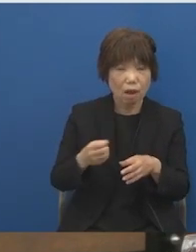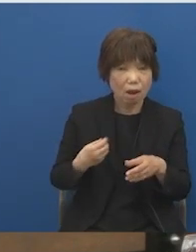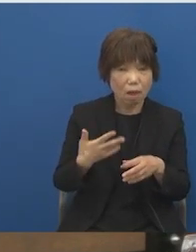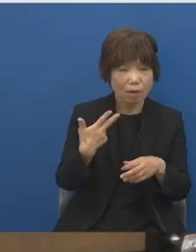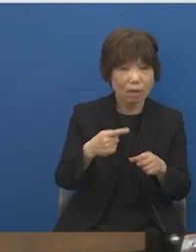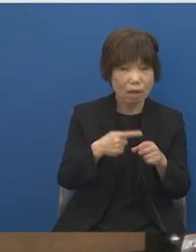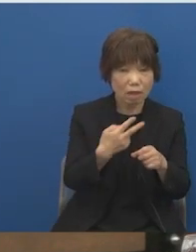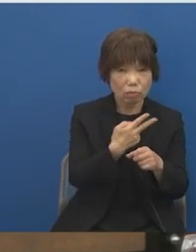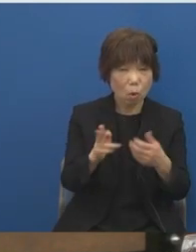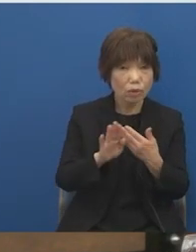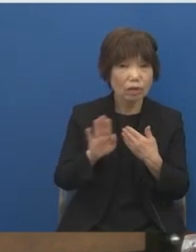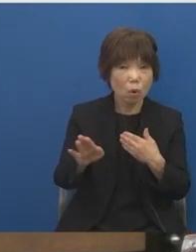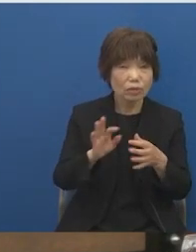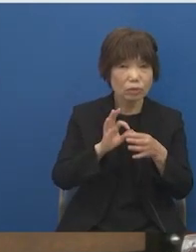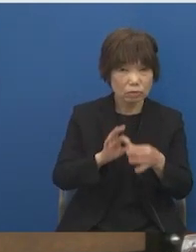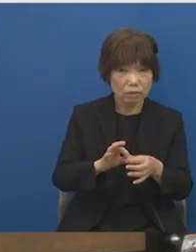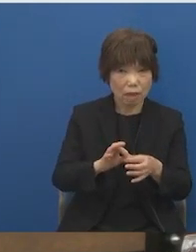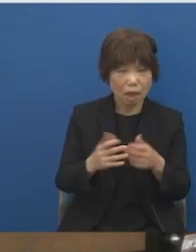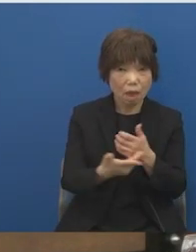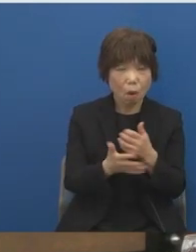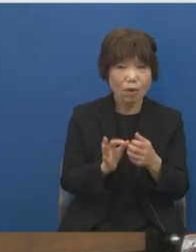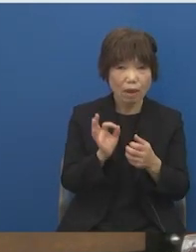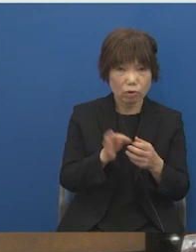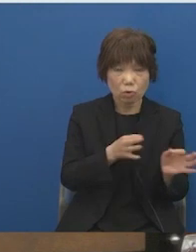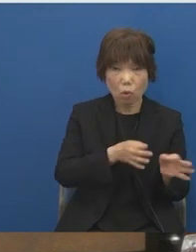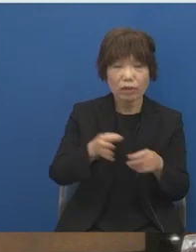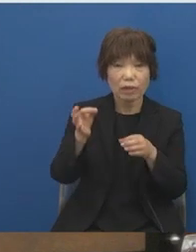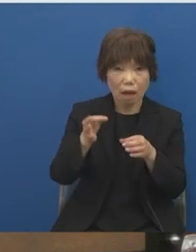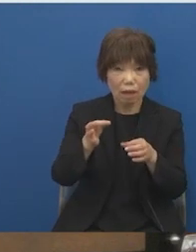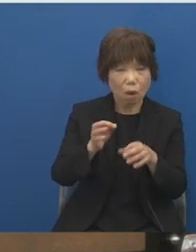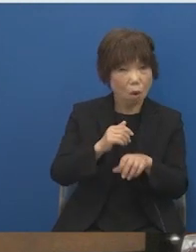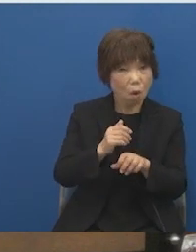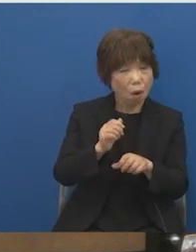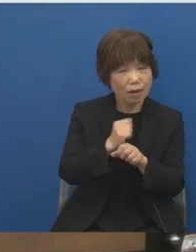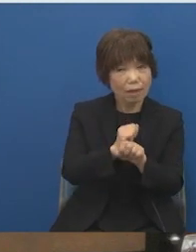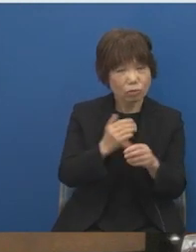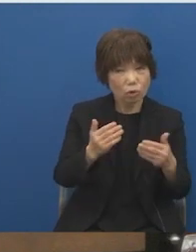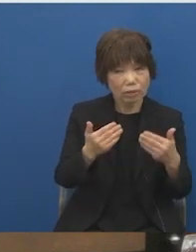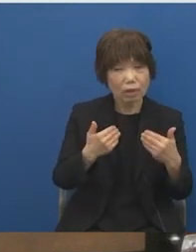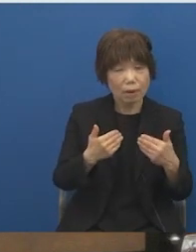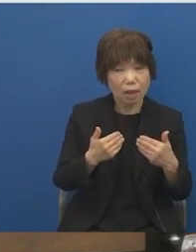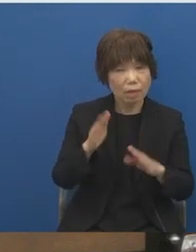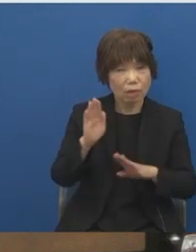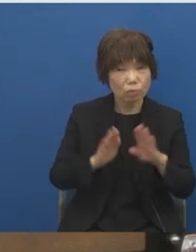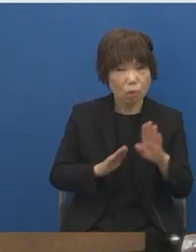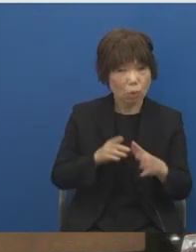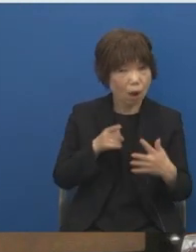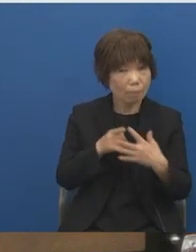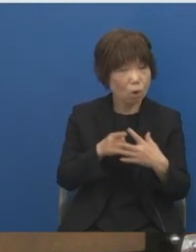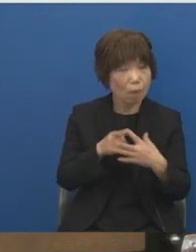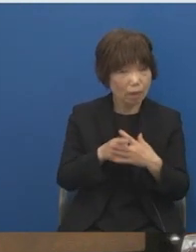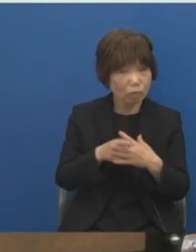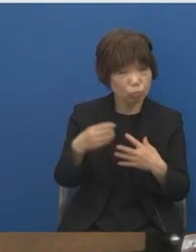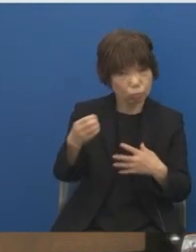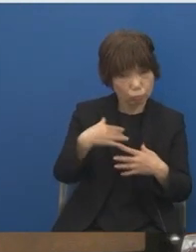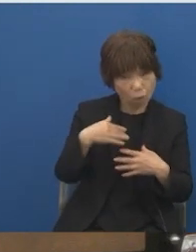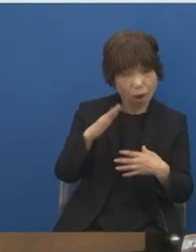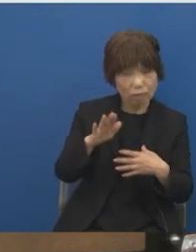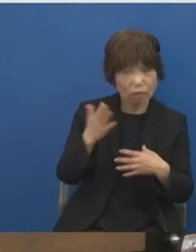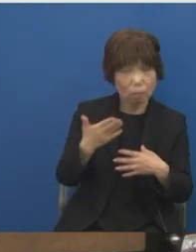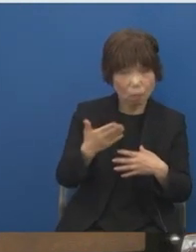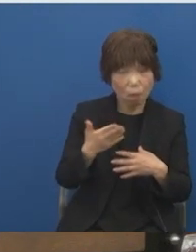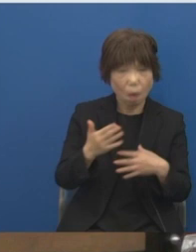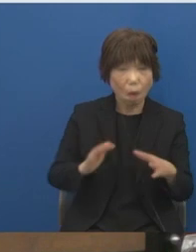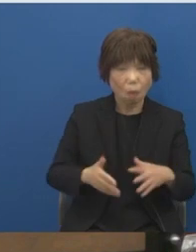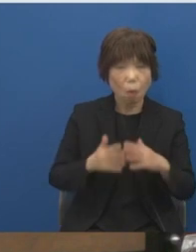年度以降については、保険料の引き上げを検討せざるを得ない状況が見込まれるとしていますが、構造的